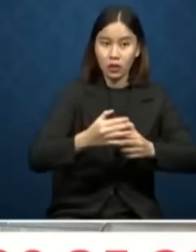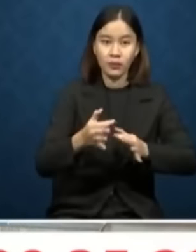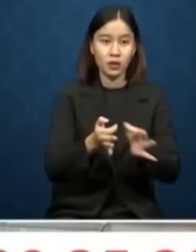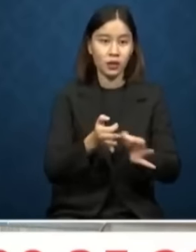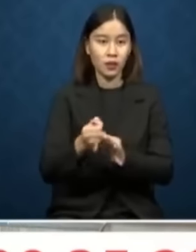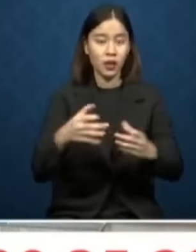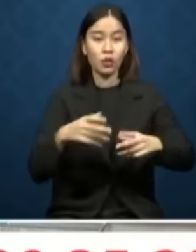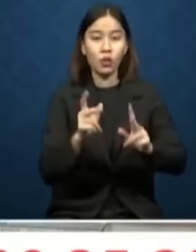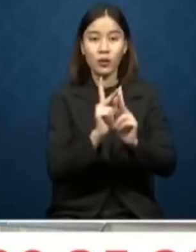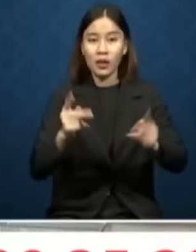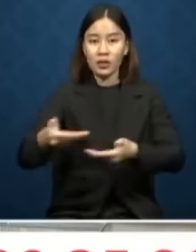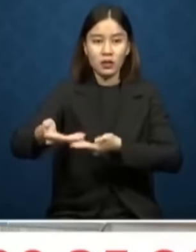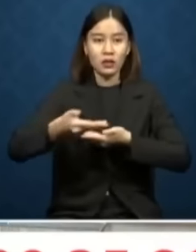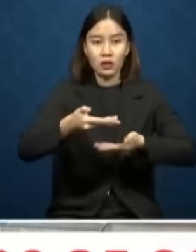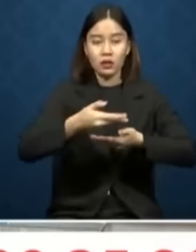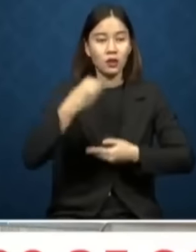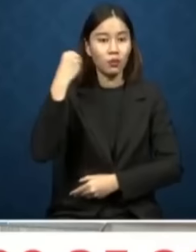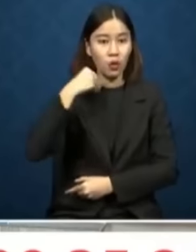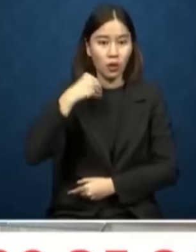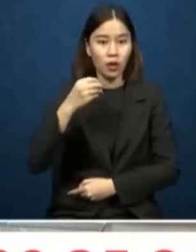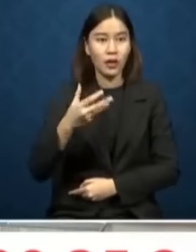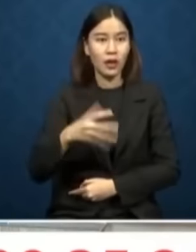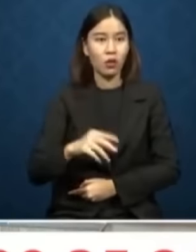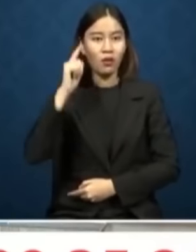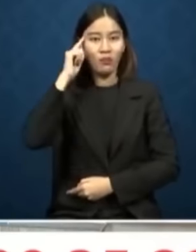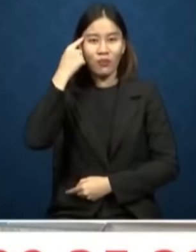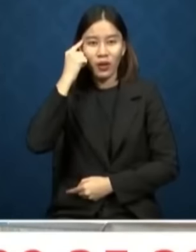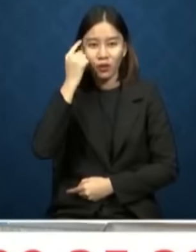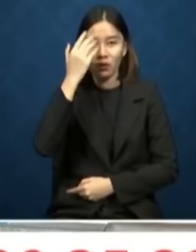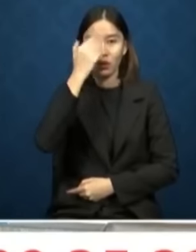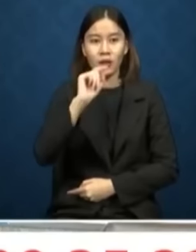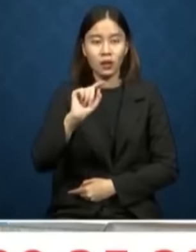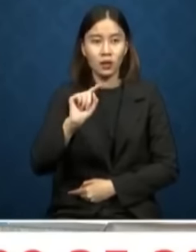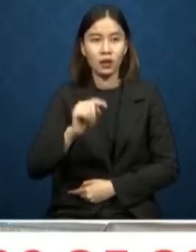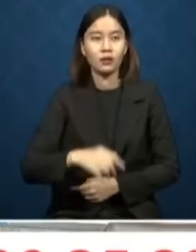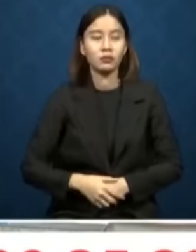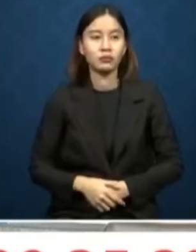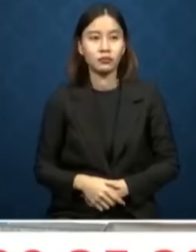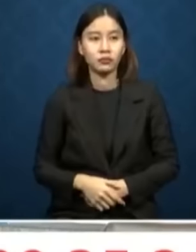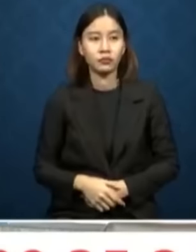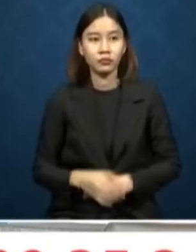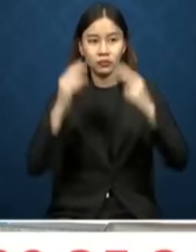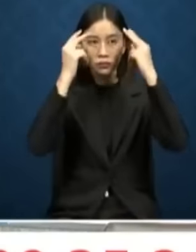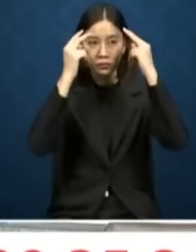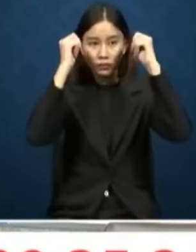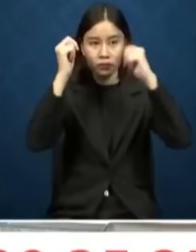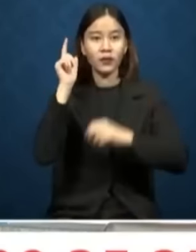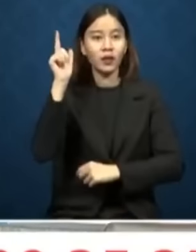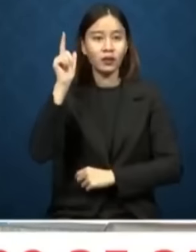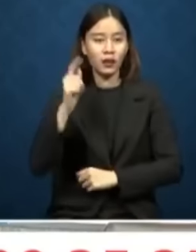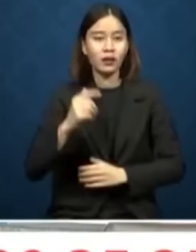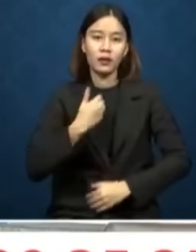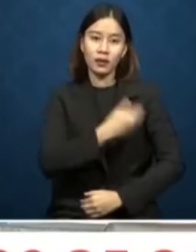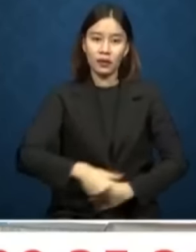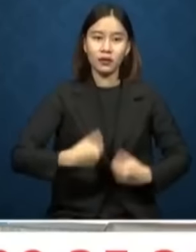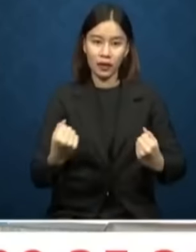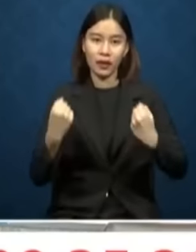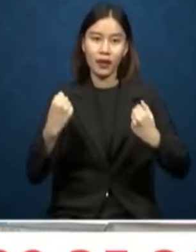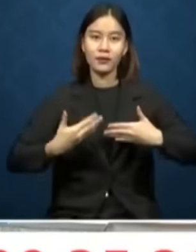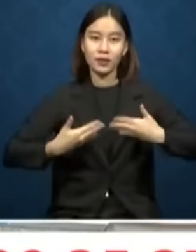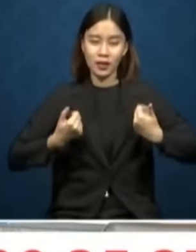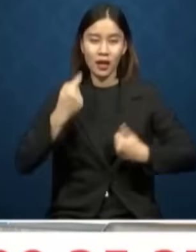ธิการเชิญมาหลายรอบแล้วครับไม่รู้ว่าเป็นอะไรจริงๆแต่ท่านนายกทักษิณแข็งแรงก็ดีใจก็แสดงว่า